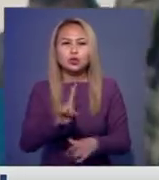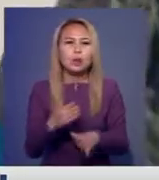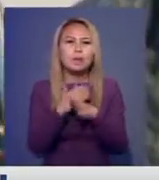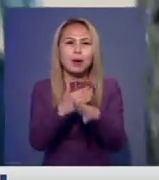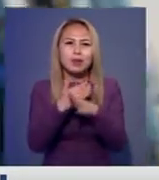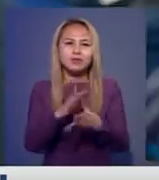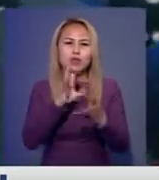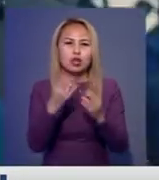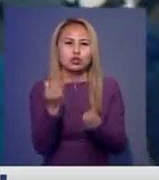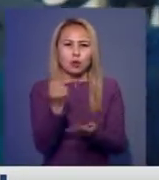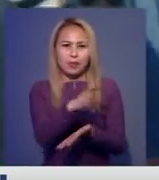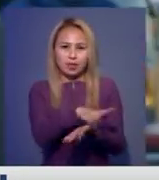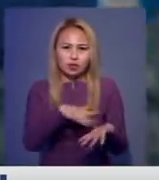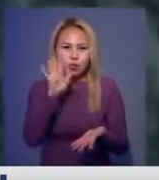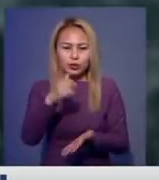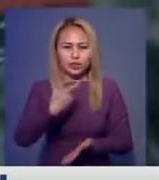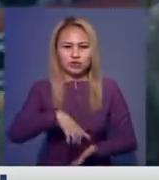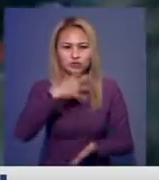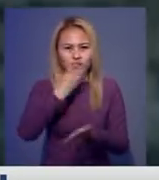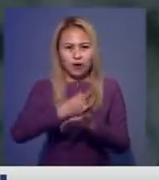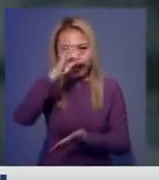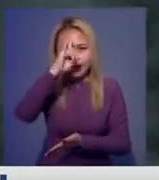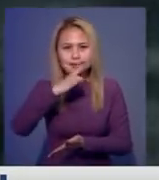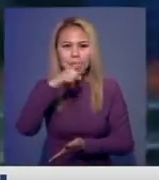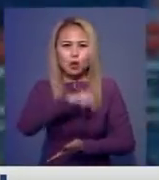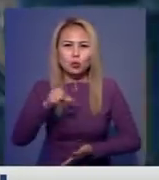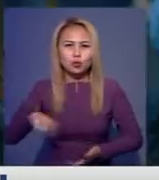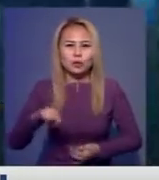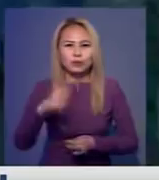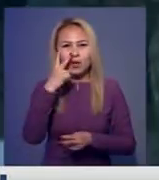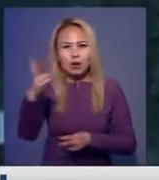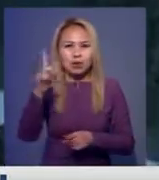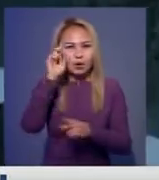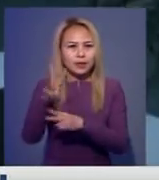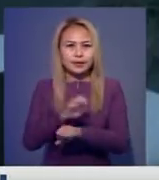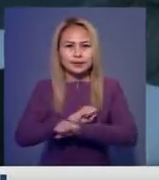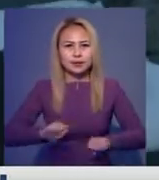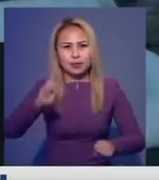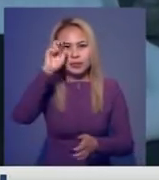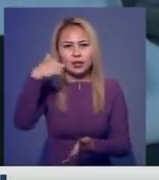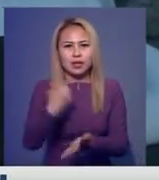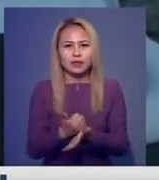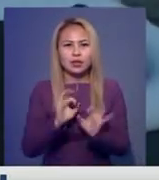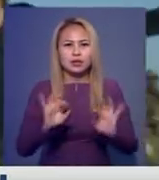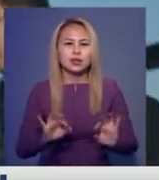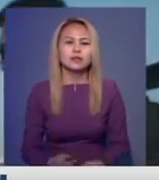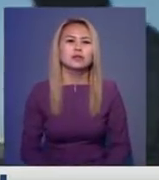Гуманитарлық акция жалғаса береді. Өз азаматтарымыздың тағдырына ешқашан бейжай қарамаймыз, деді мемлекет басшысы.